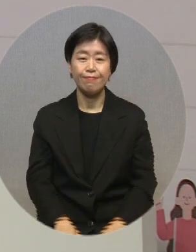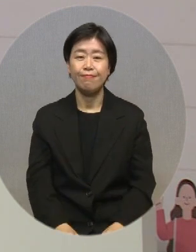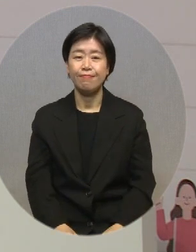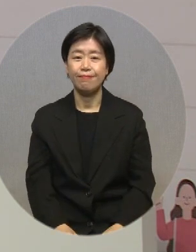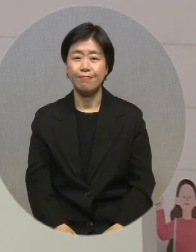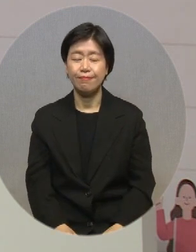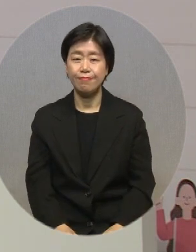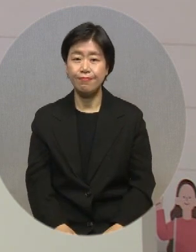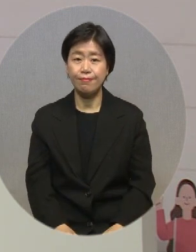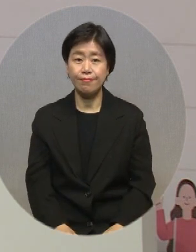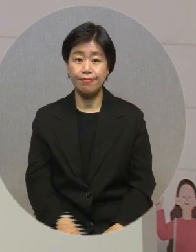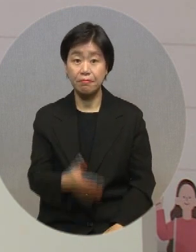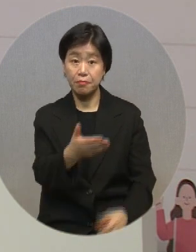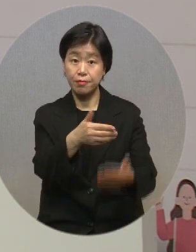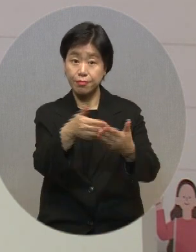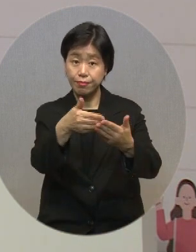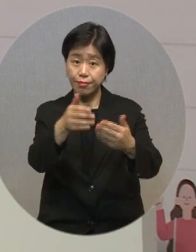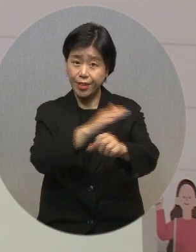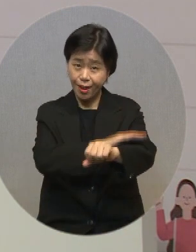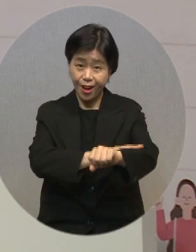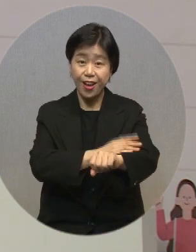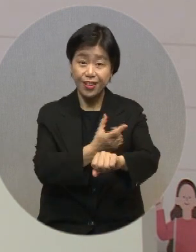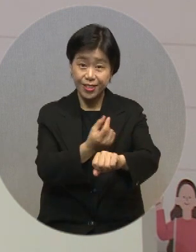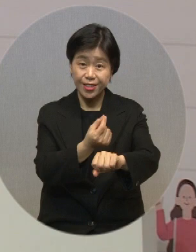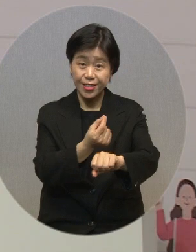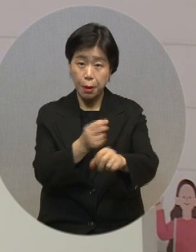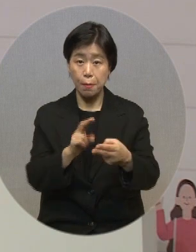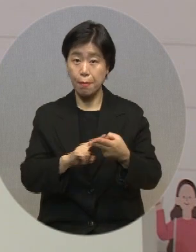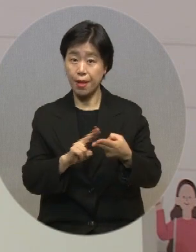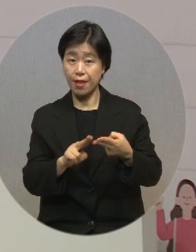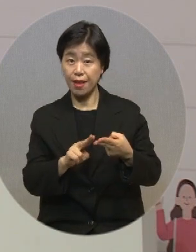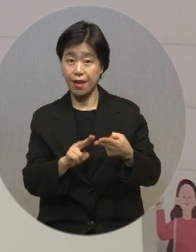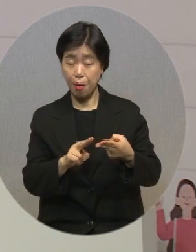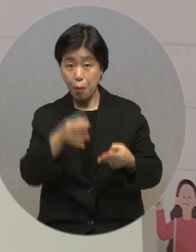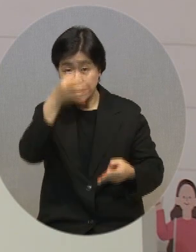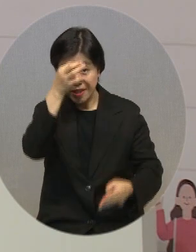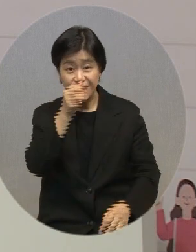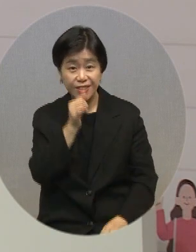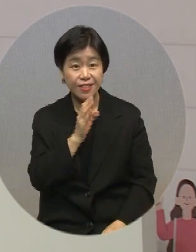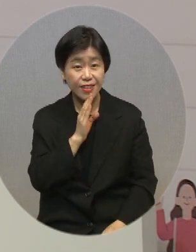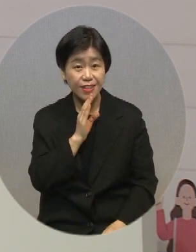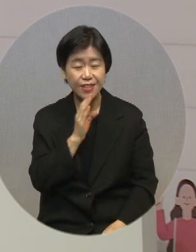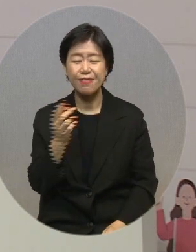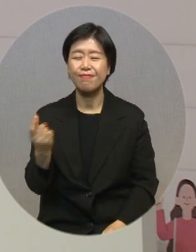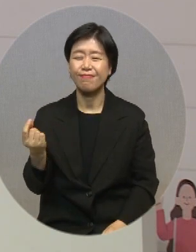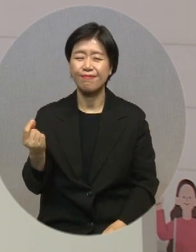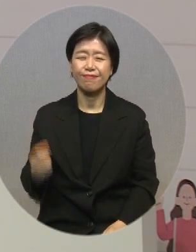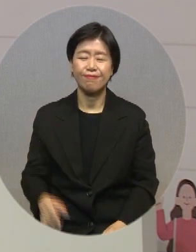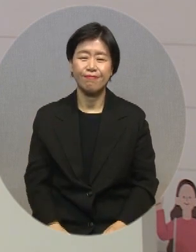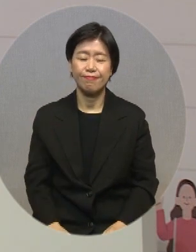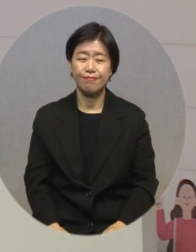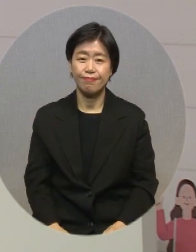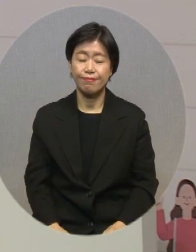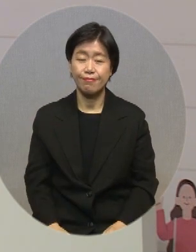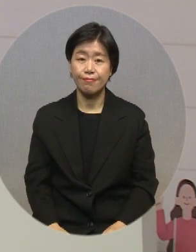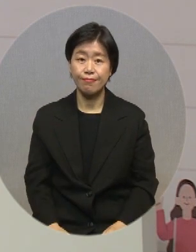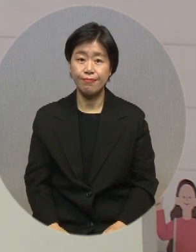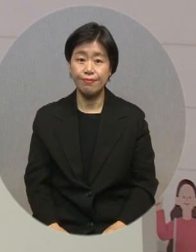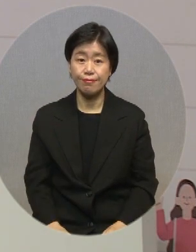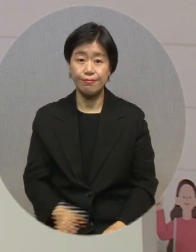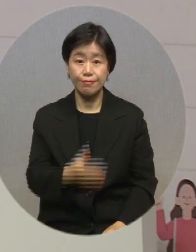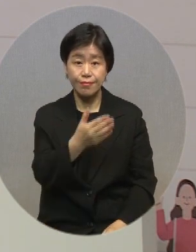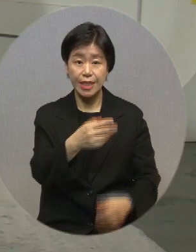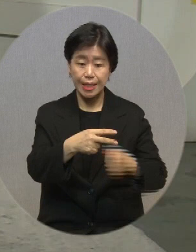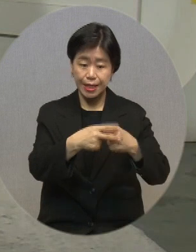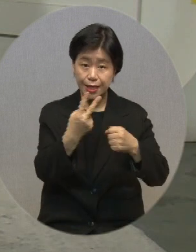반갑습니다. 그림을 잘 그린다고 그러는데 특히 만화를 잘 그린다고 그래요? 네. 아, 초등학교 2학년